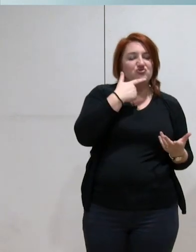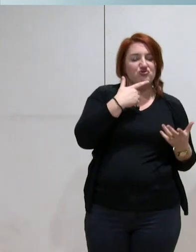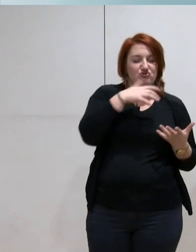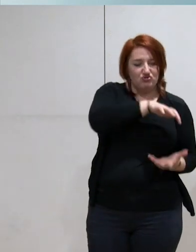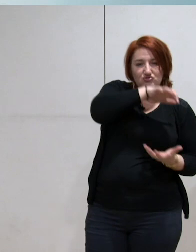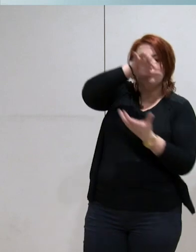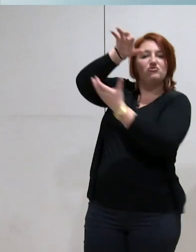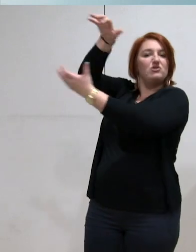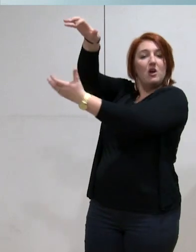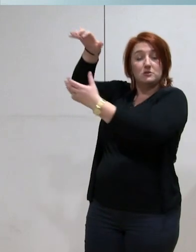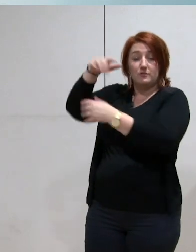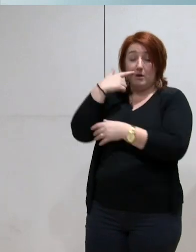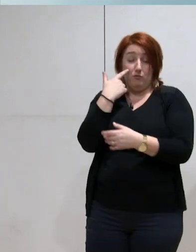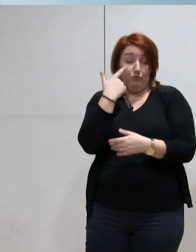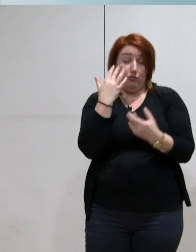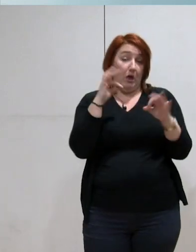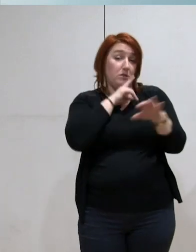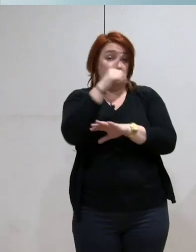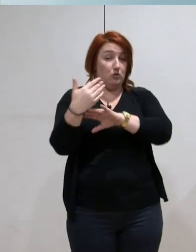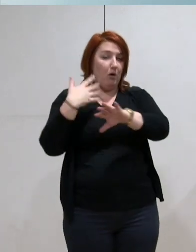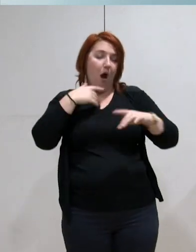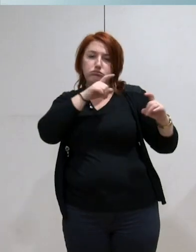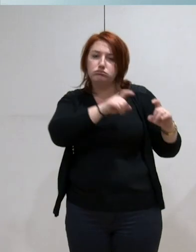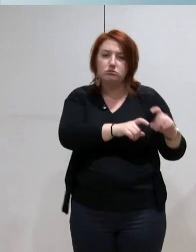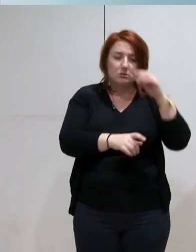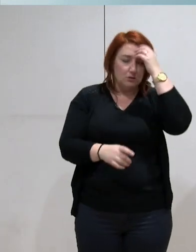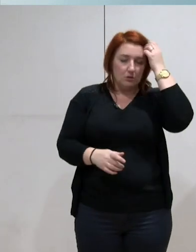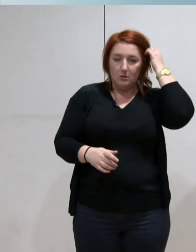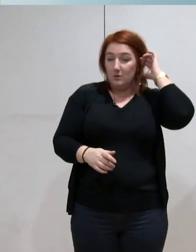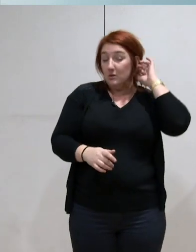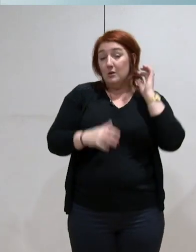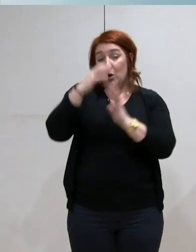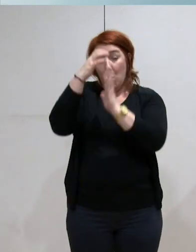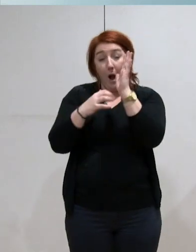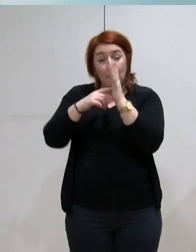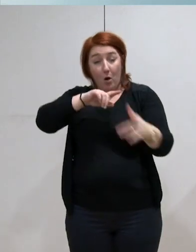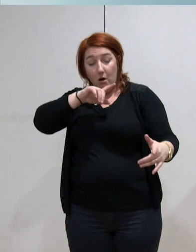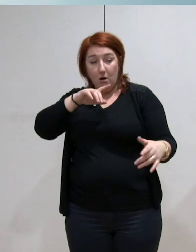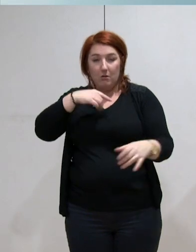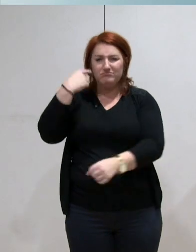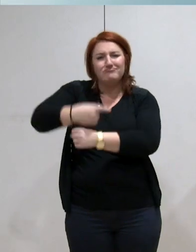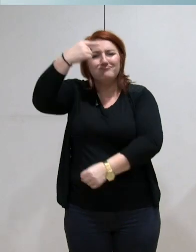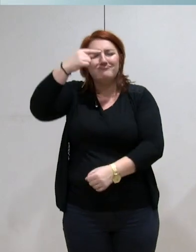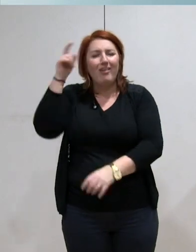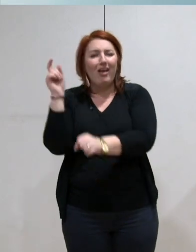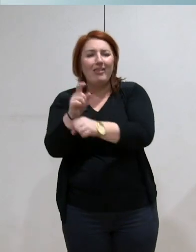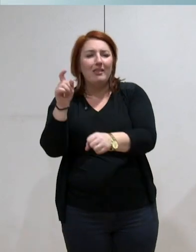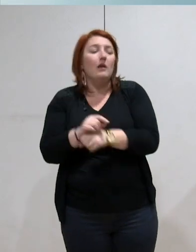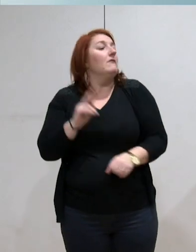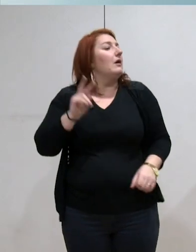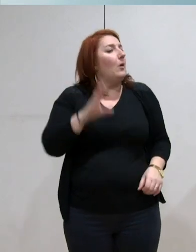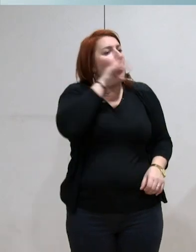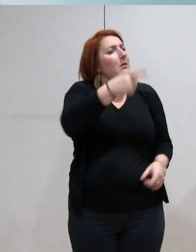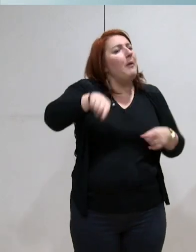effectivement il suffit que ce rapport soit remis en cause et je pense notamment et je l'ai évoqué longuement mais je voudrais quand même le rappeler pour ceux qui